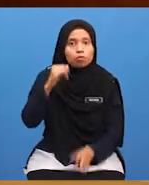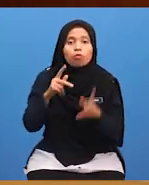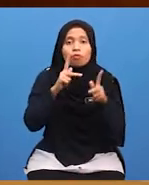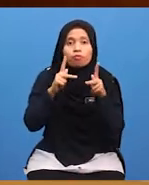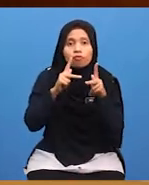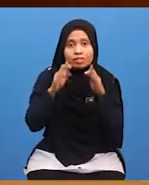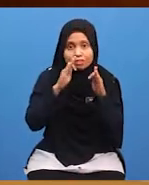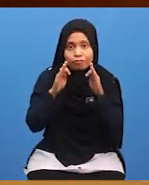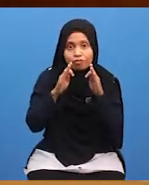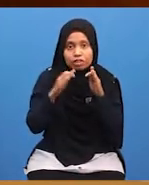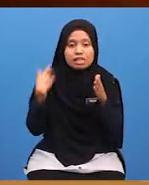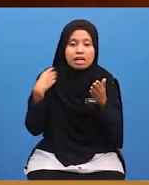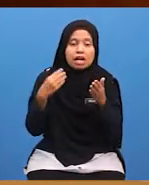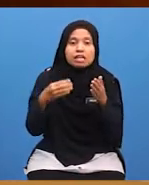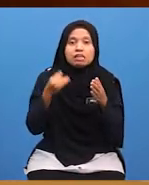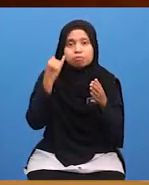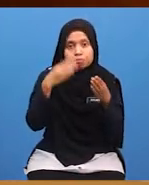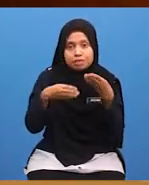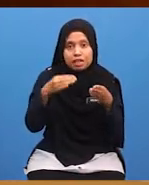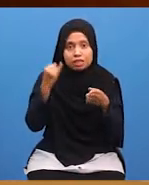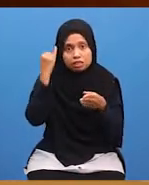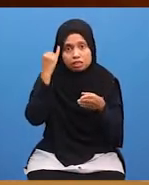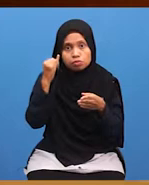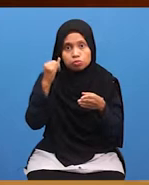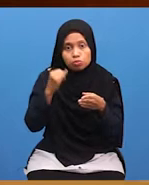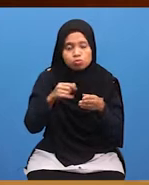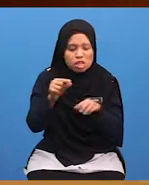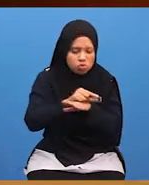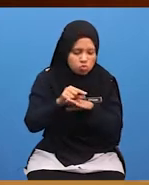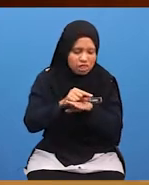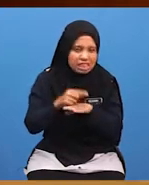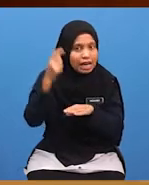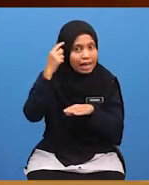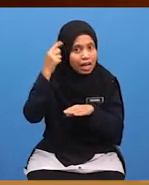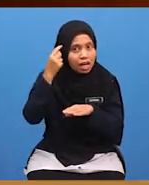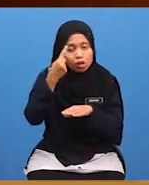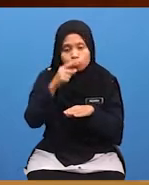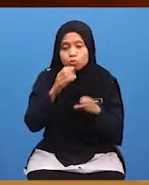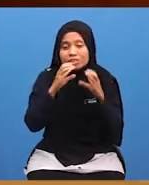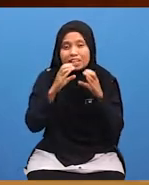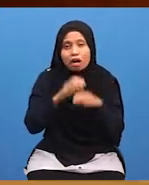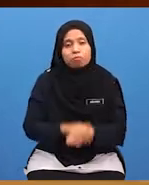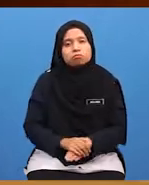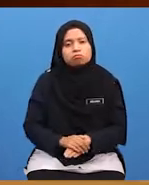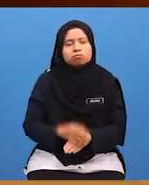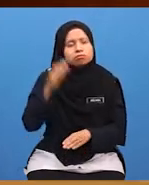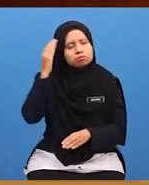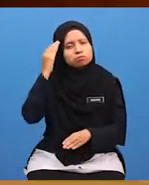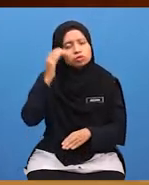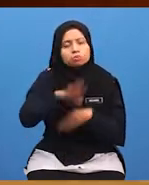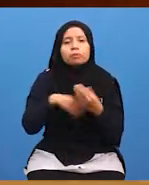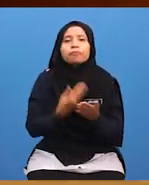falsafah merupakan bidang ilmu yang banyak menggunakan akal untuk berhujah. Dan untuk pengetahuan para pelajar